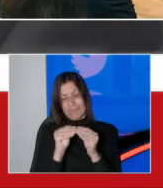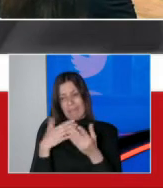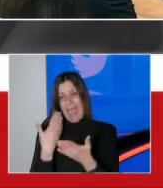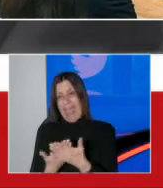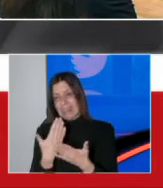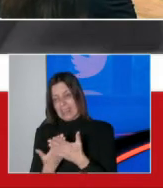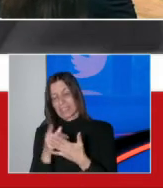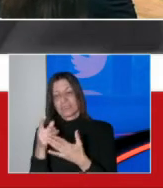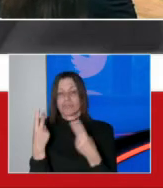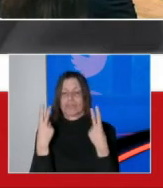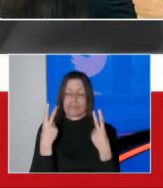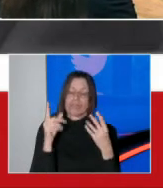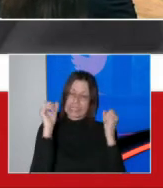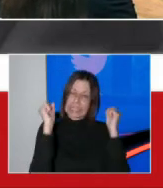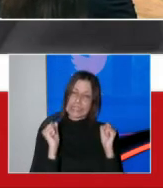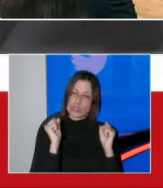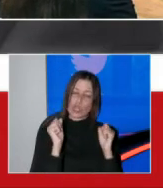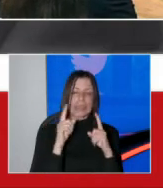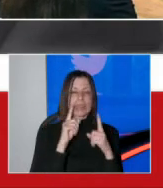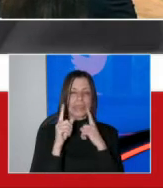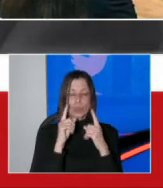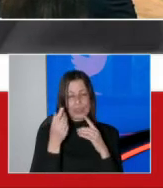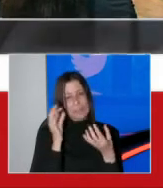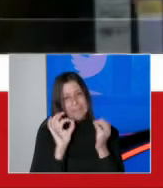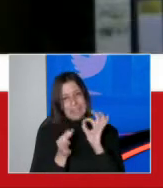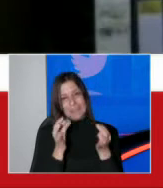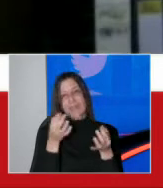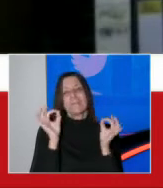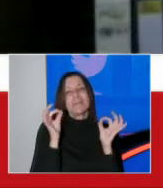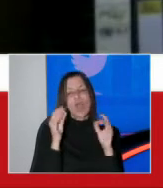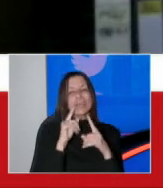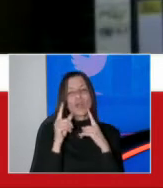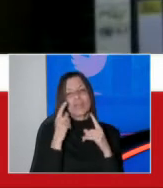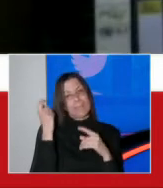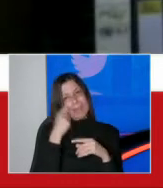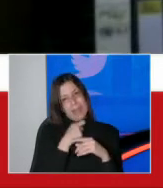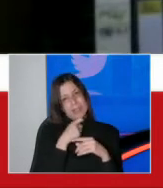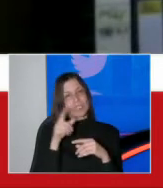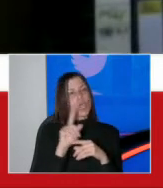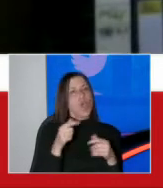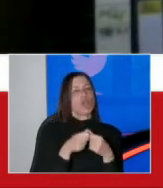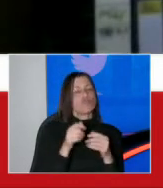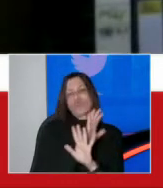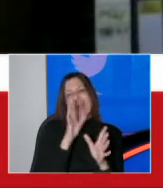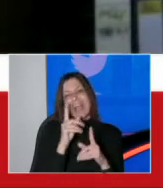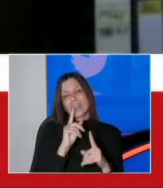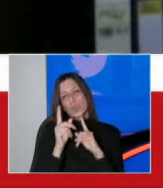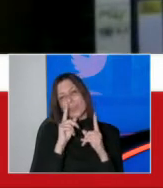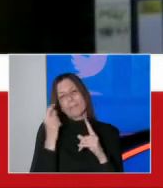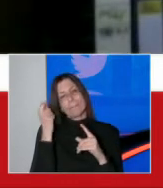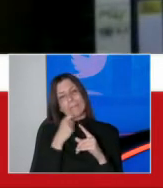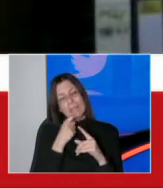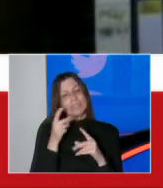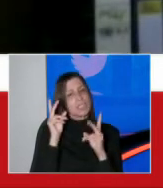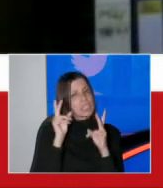זה יסוד מוסד בדיון משפטי, במיוחד בדיון פלילי. אגב, זה לא נוגע רק לדיונים פליליים, זה יכול